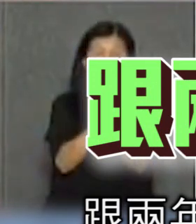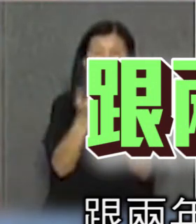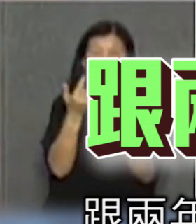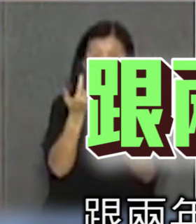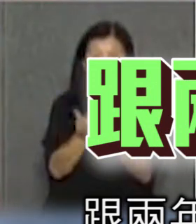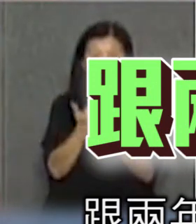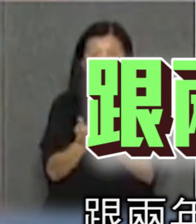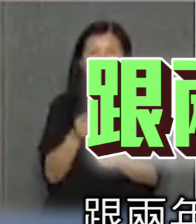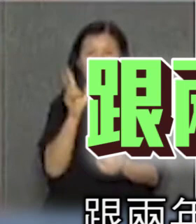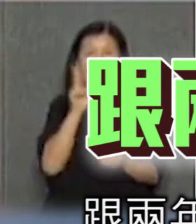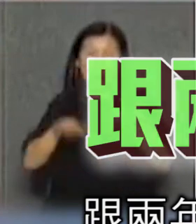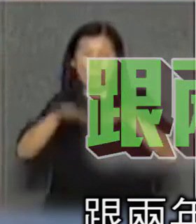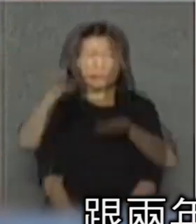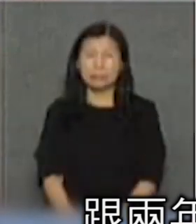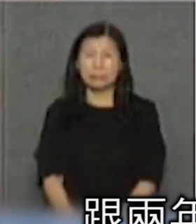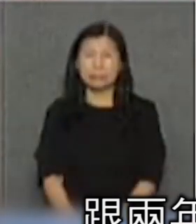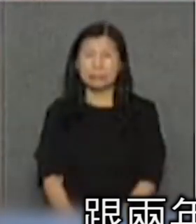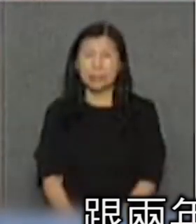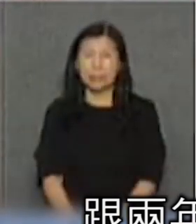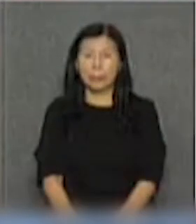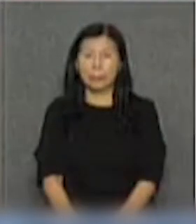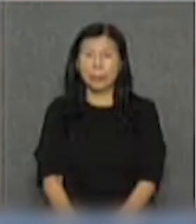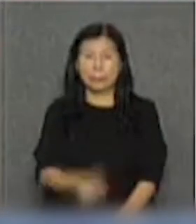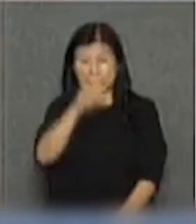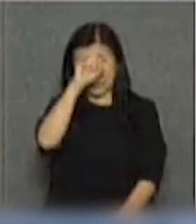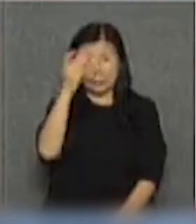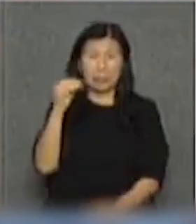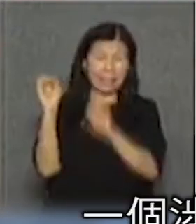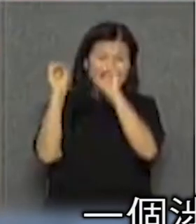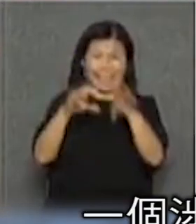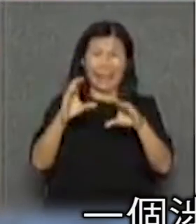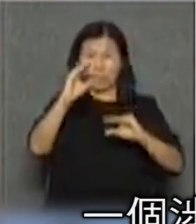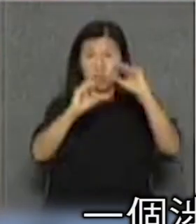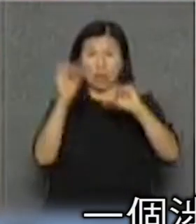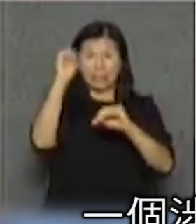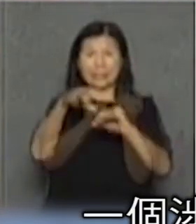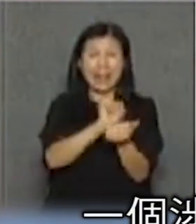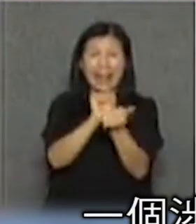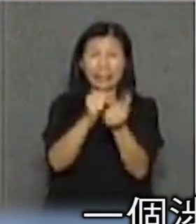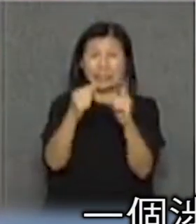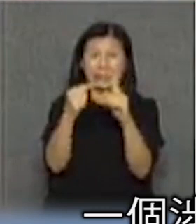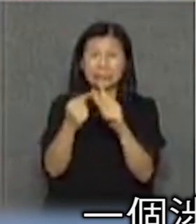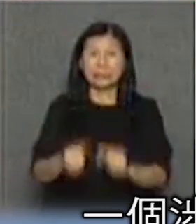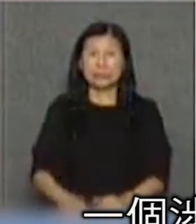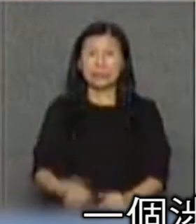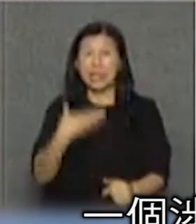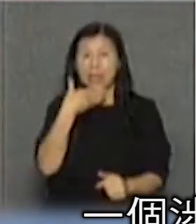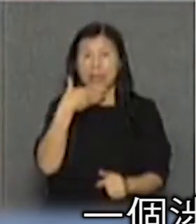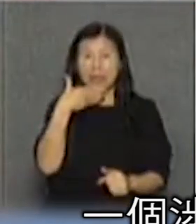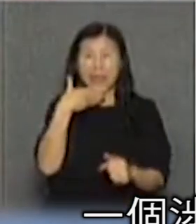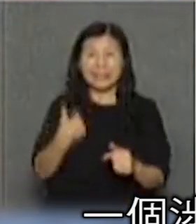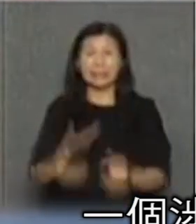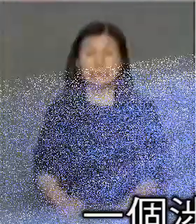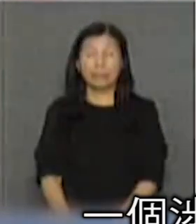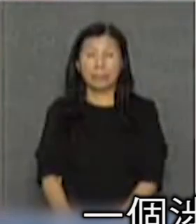一个比较大嘅距离。大家记得掟砖嘅案件，涉事嘅嗰个年轻嘅一个犯